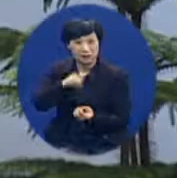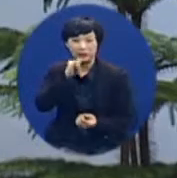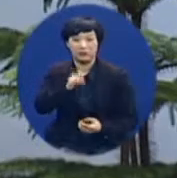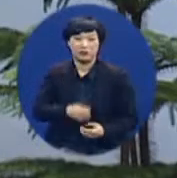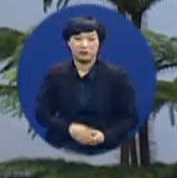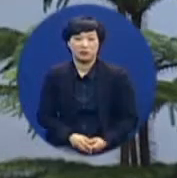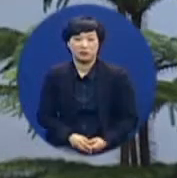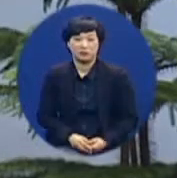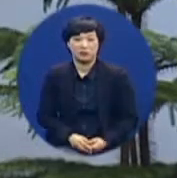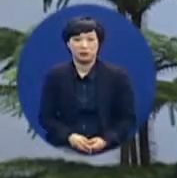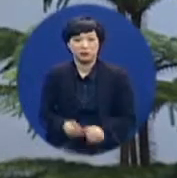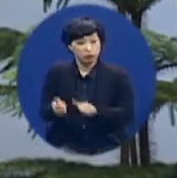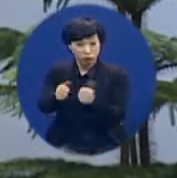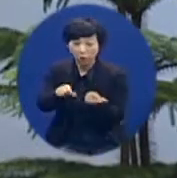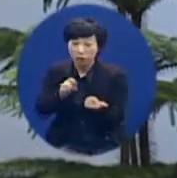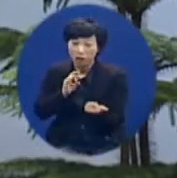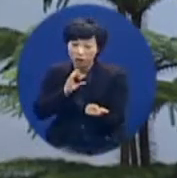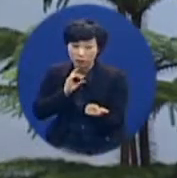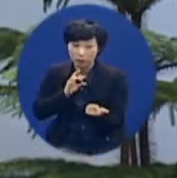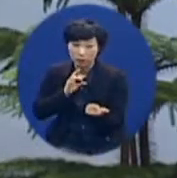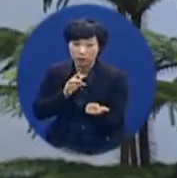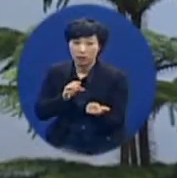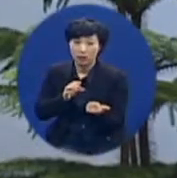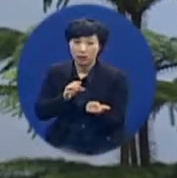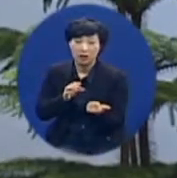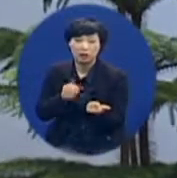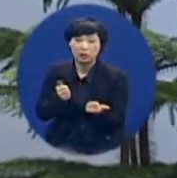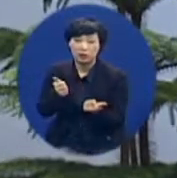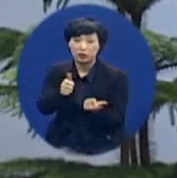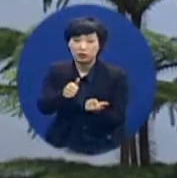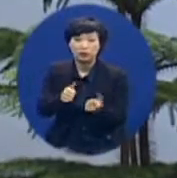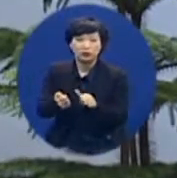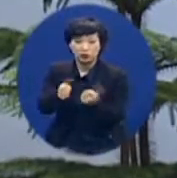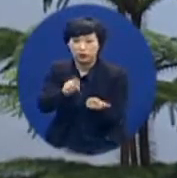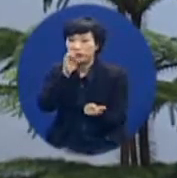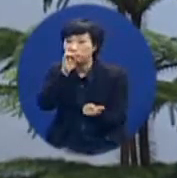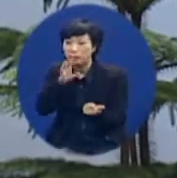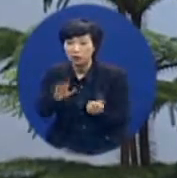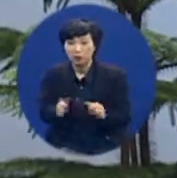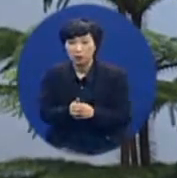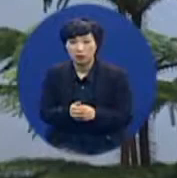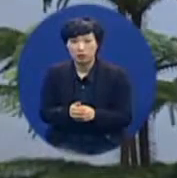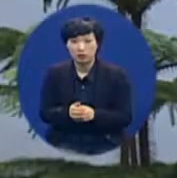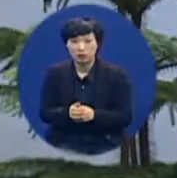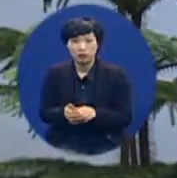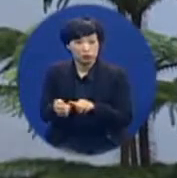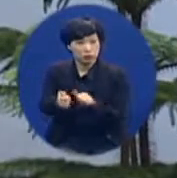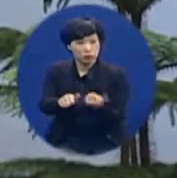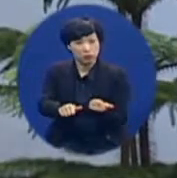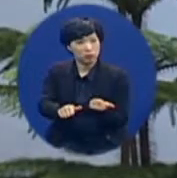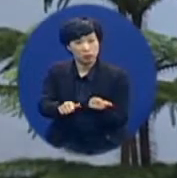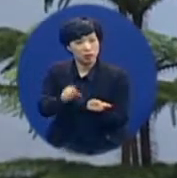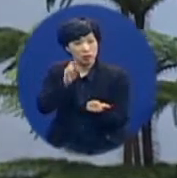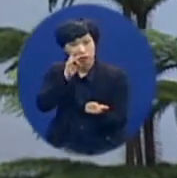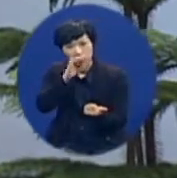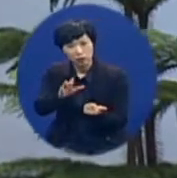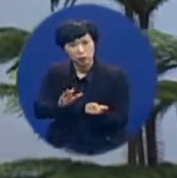때문에 죽어서는 안 된다 없어서는 안 된다